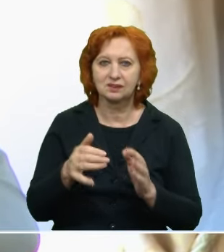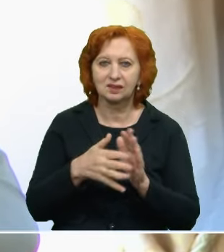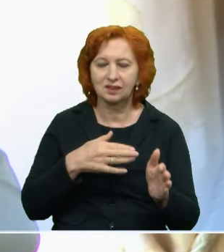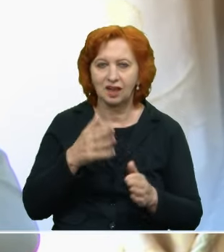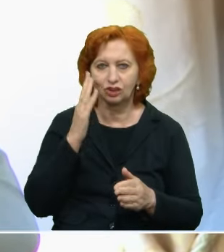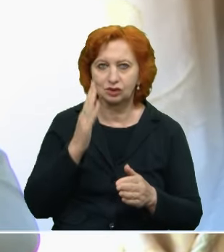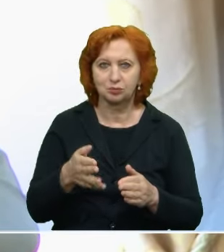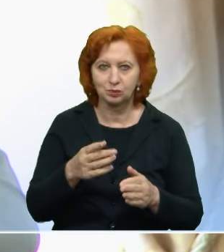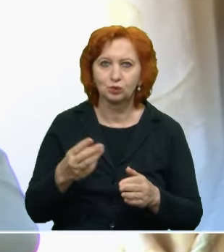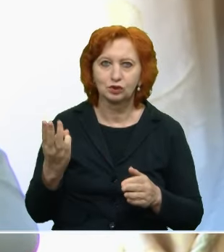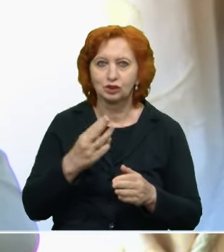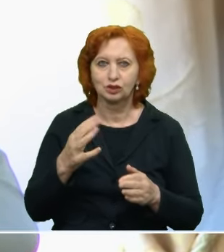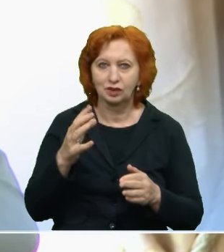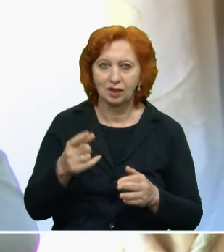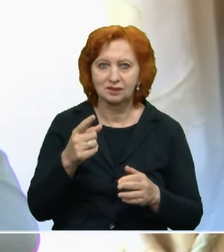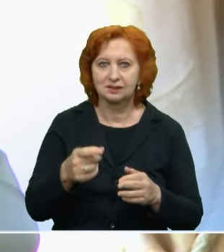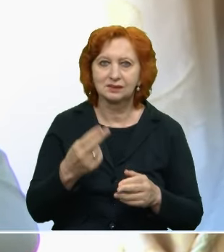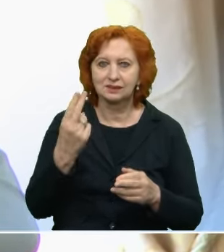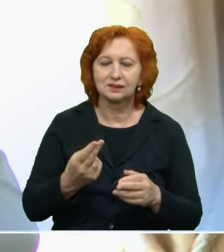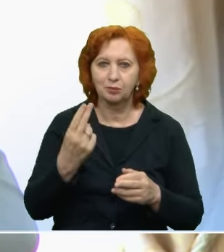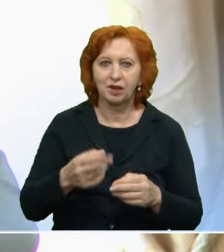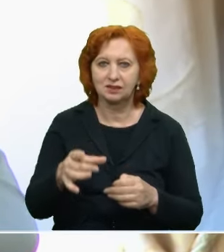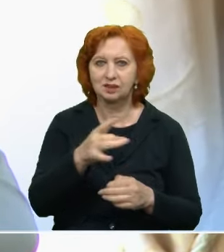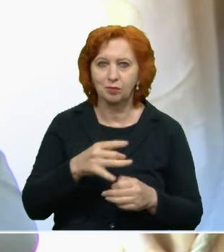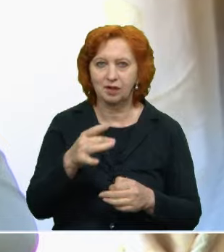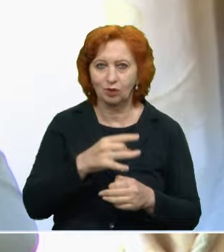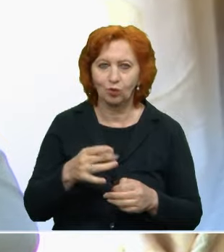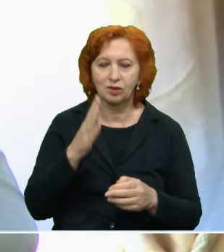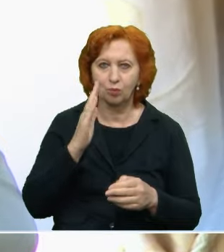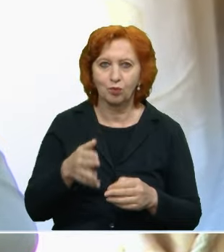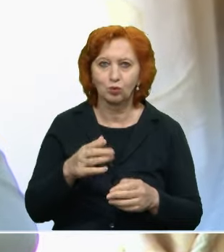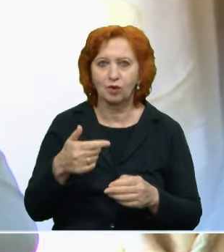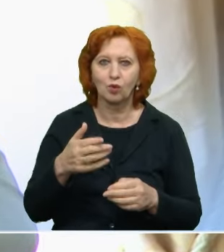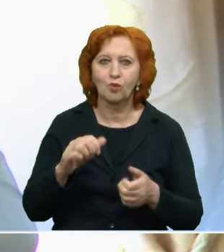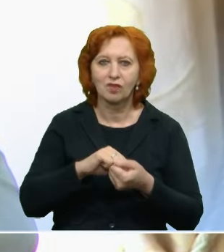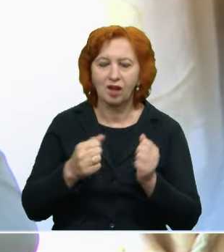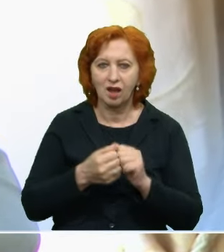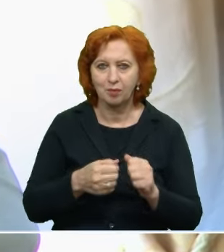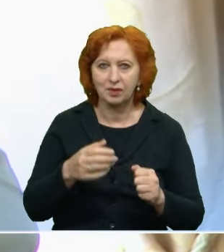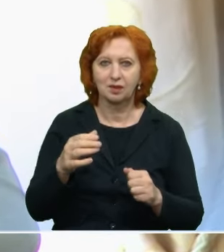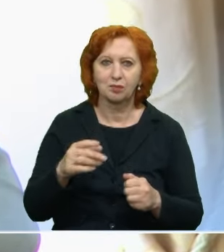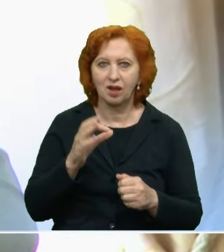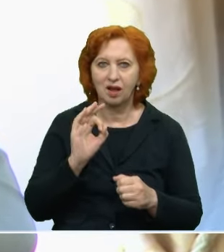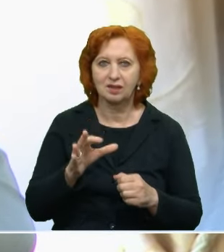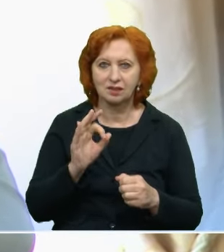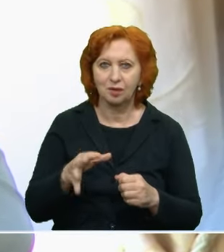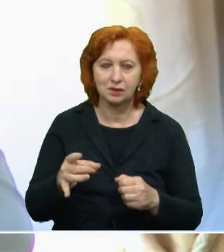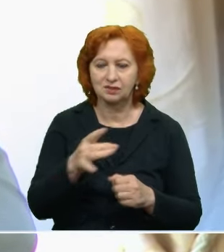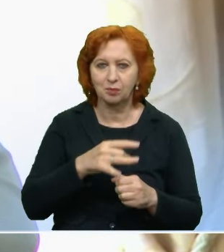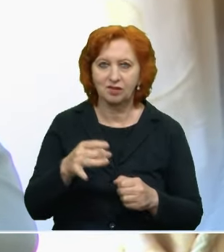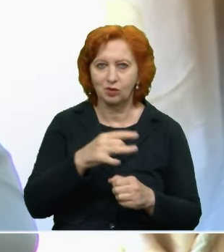рек Кумшар в Целинском, в Цемлянском районе 30 километров, Лувука в Каменском районе 33 километра, Балки Большая